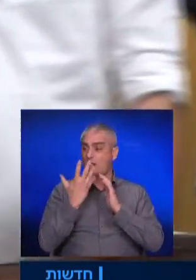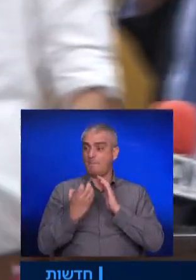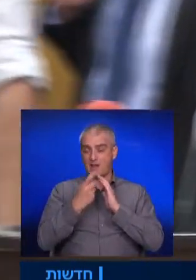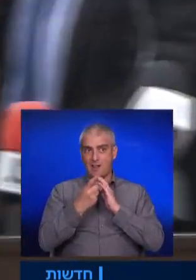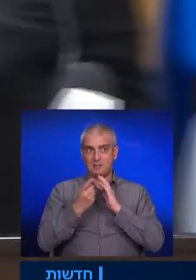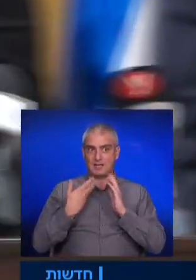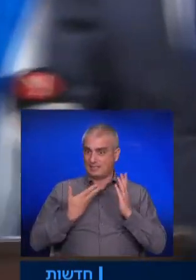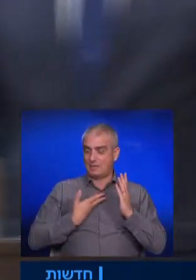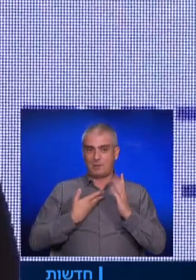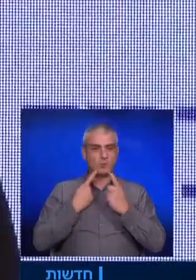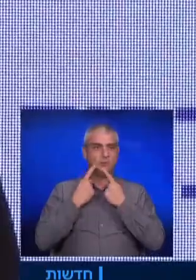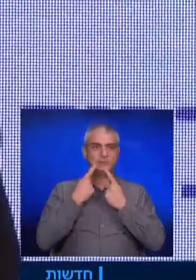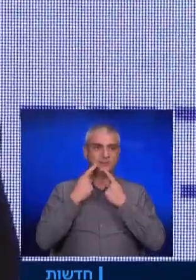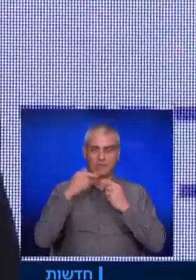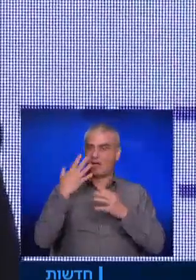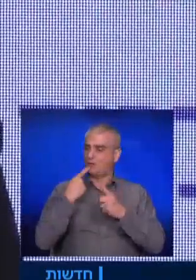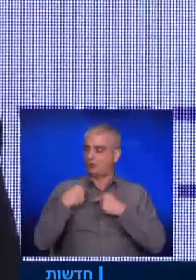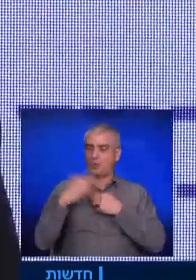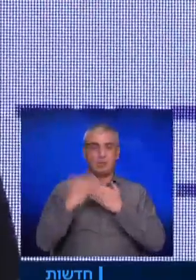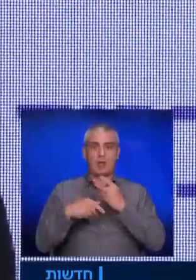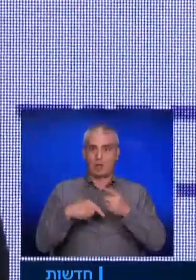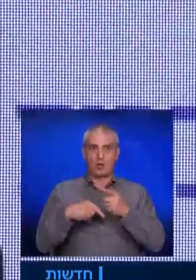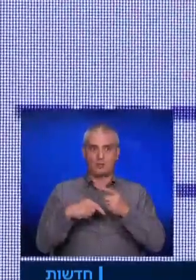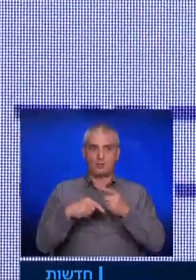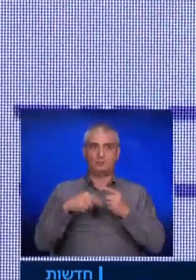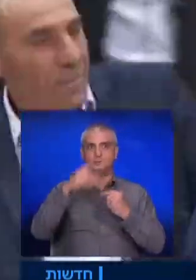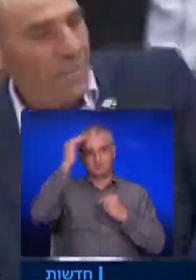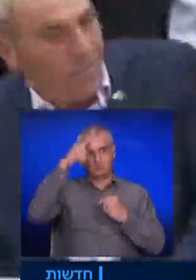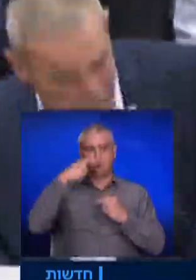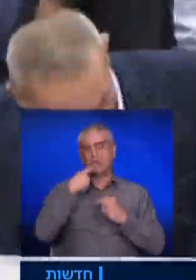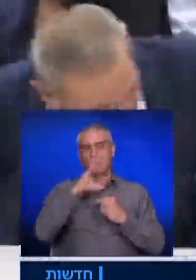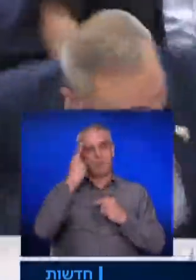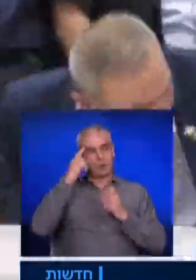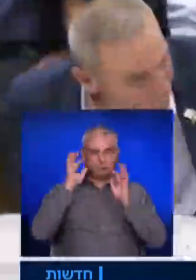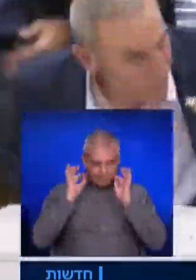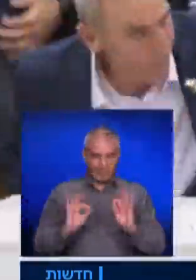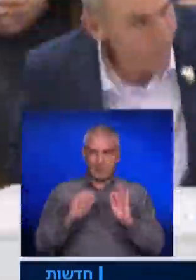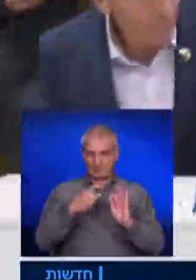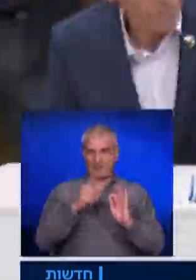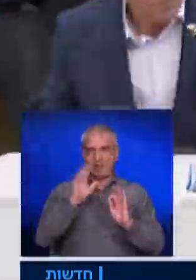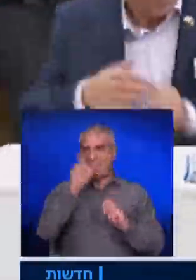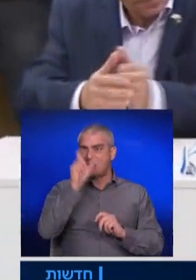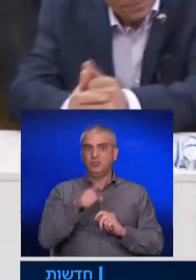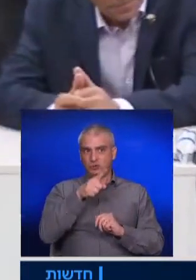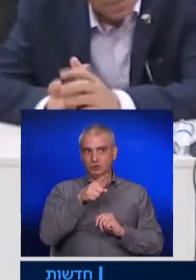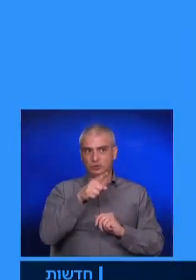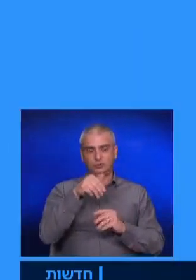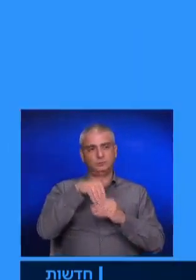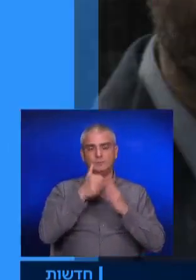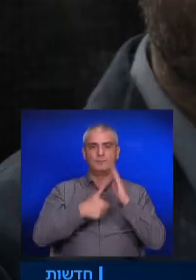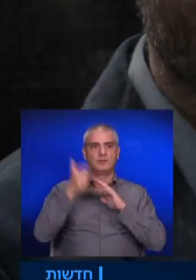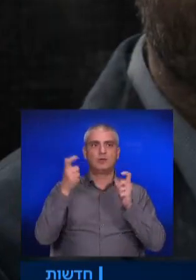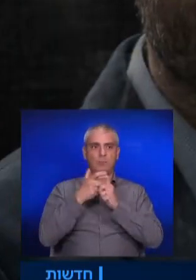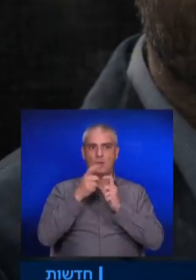שיחה שהתקיימה בשנה האחרונה, סמוטריץ' אומר מה הוא חושב באמת על האיש שעומד בראשות הבלוק, בנימין